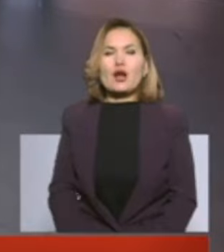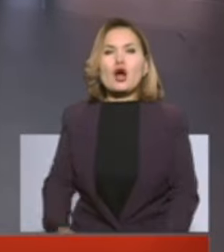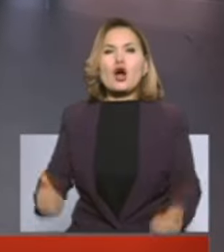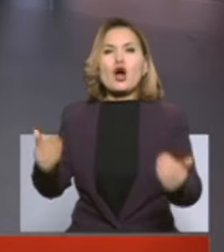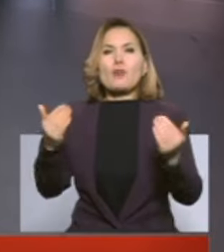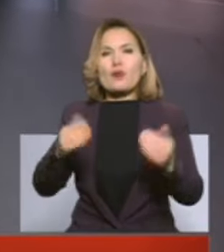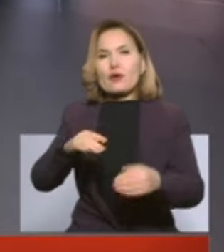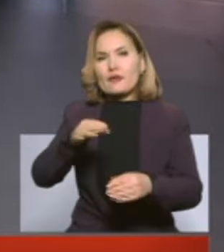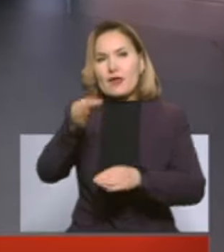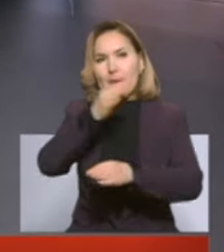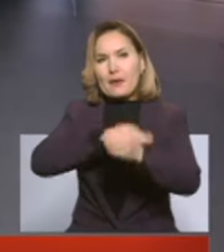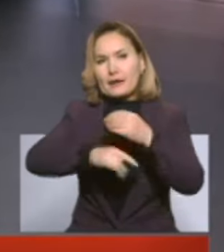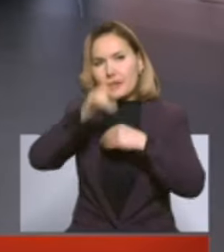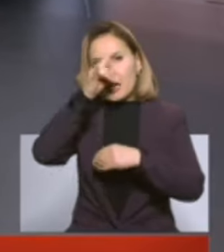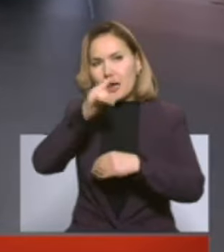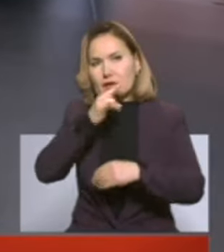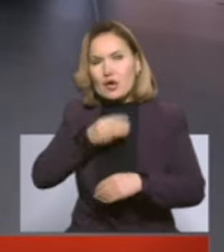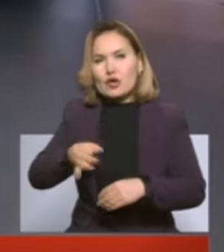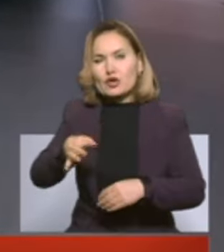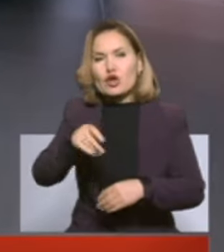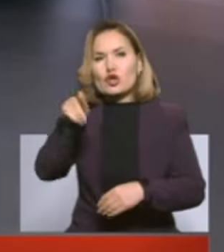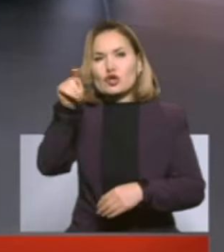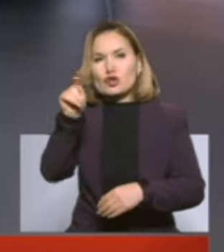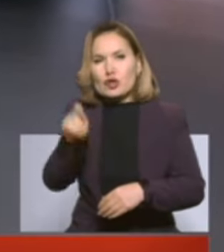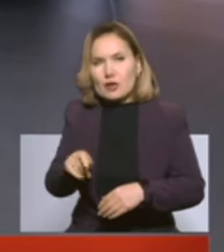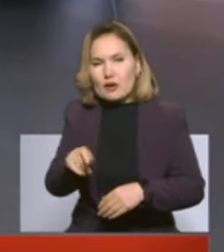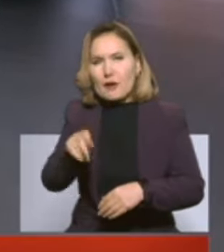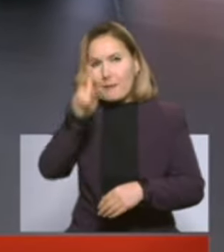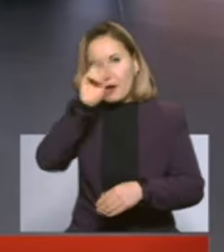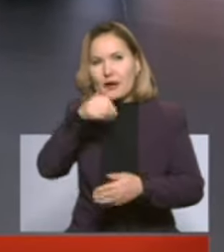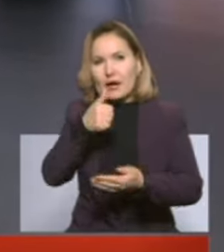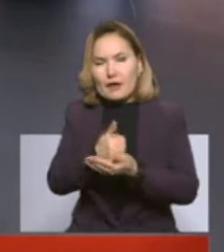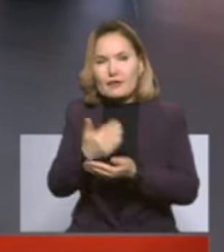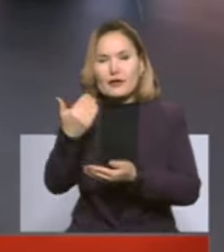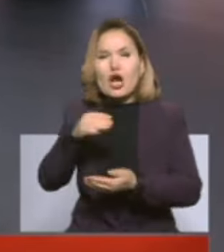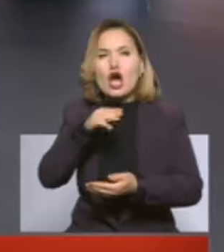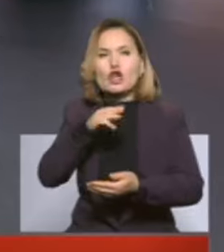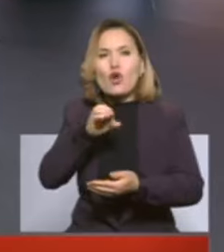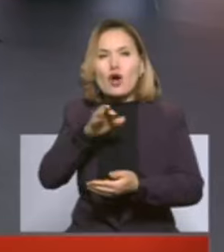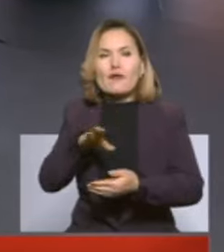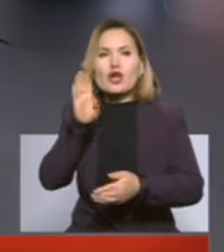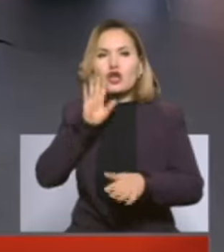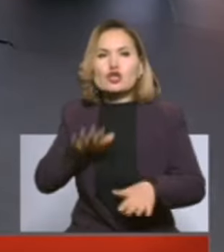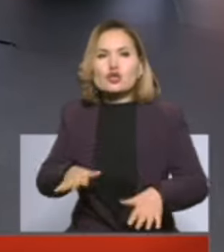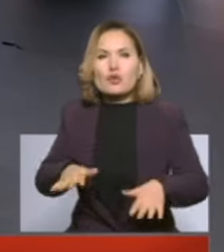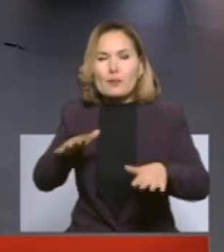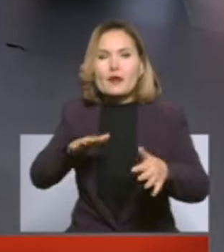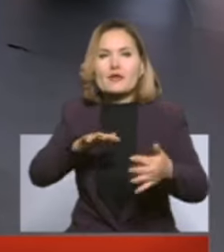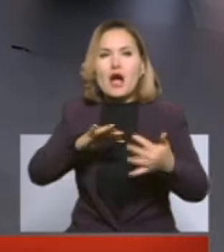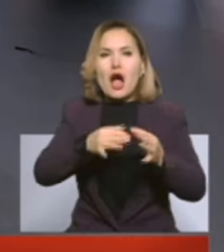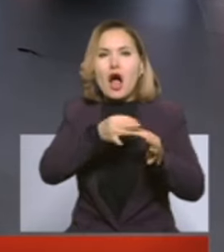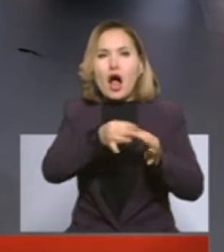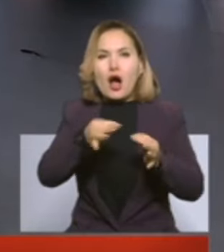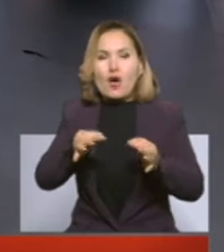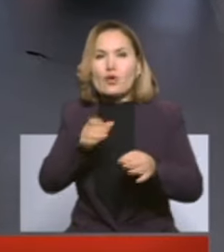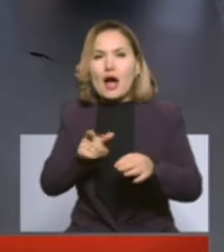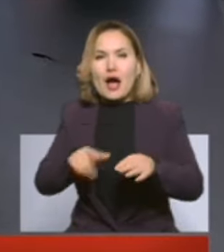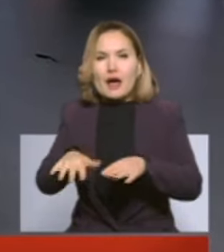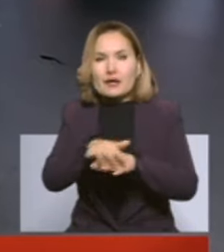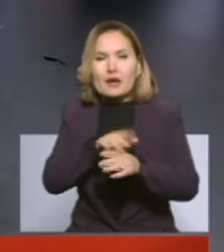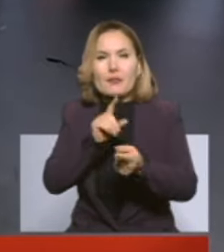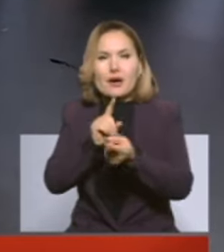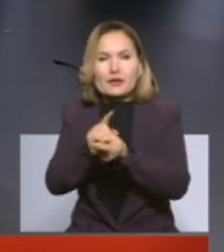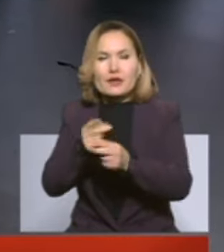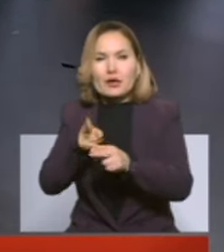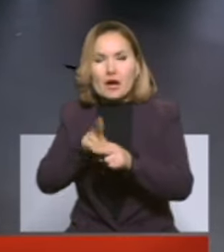Бүгін Батыс Қазақстан облысына жұмыс сапармен барған мемлекет басшысы Қасым-Жомарт Тоқаев су басқан ауыл тұрғындарымен жолықты. Үкіметке